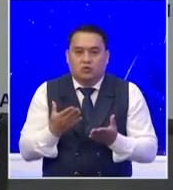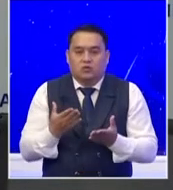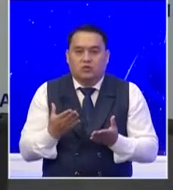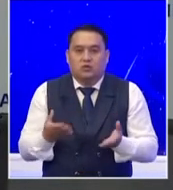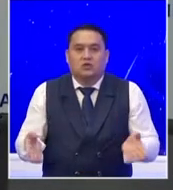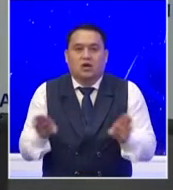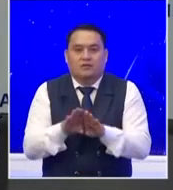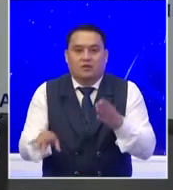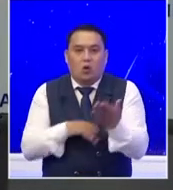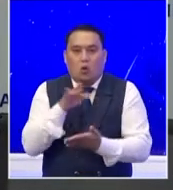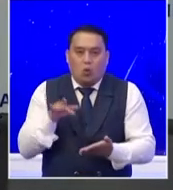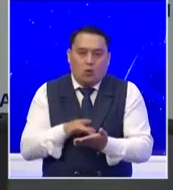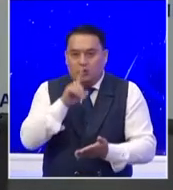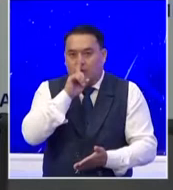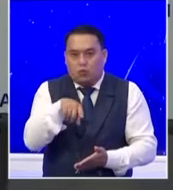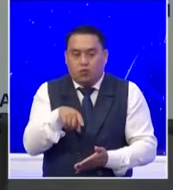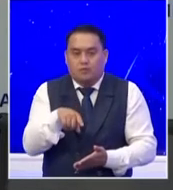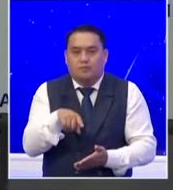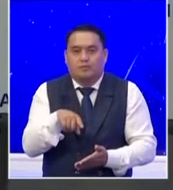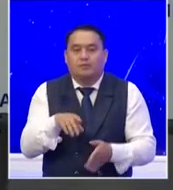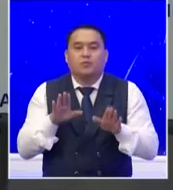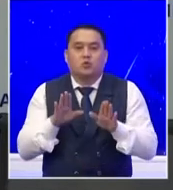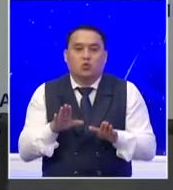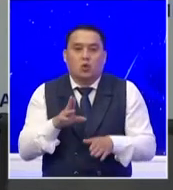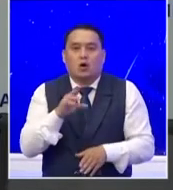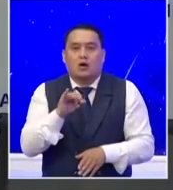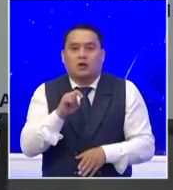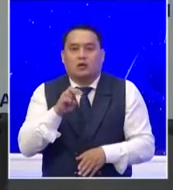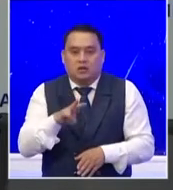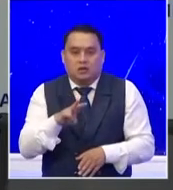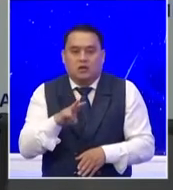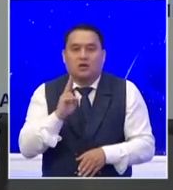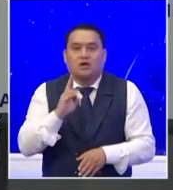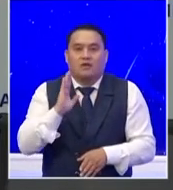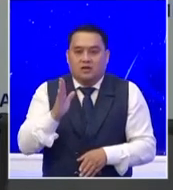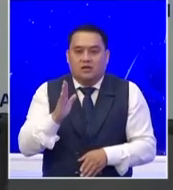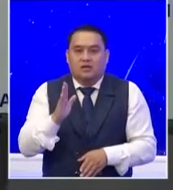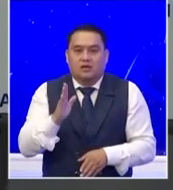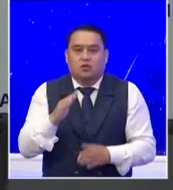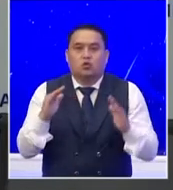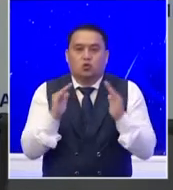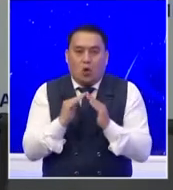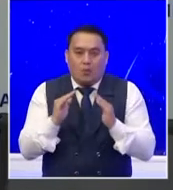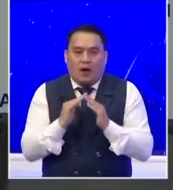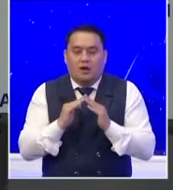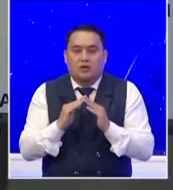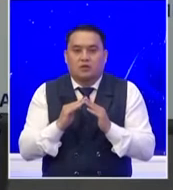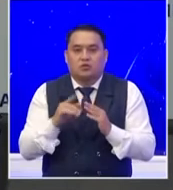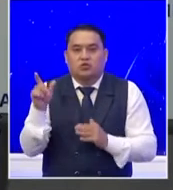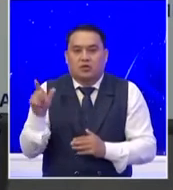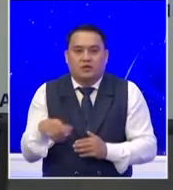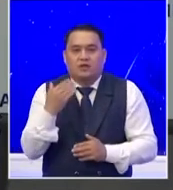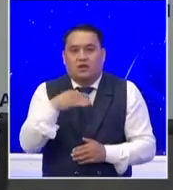закрывать город на карантин не будем. Значит, только карантин введен в квартиры дома у больного и